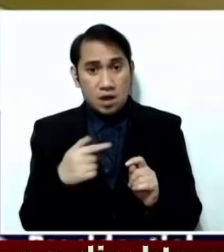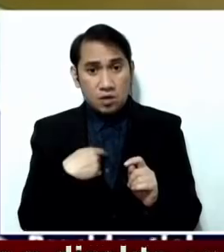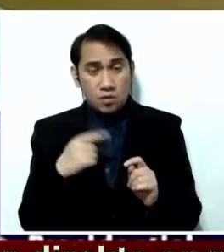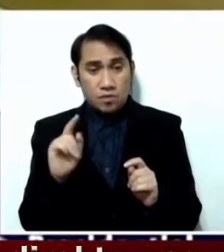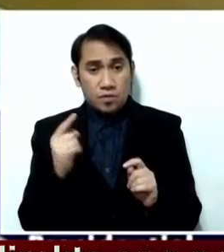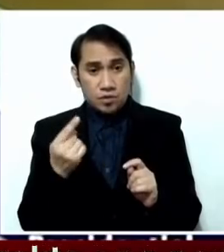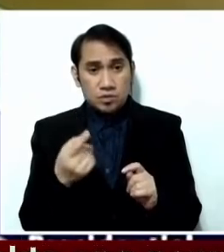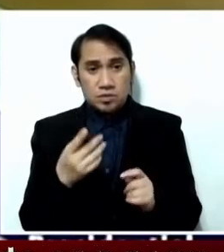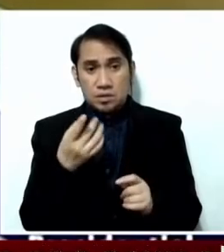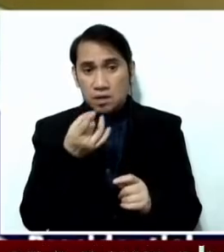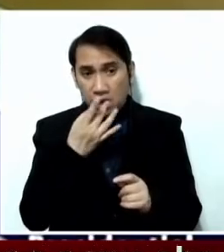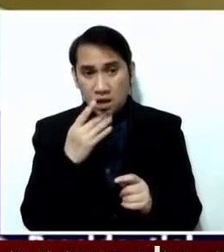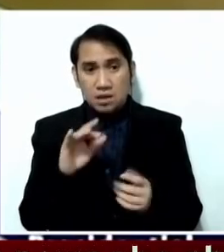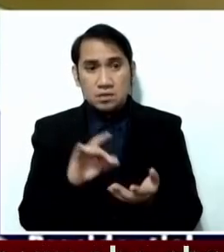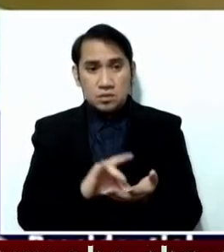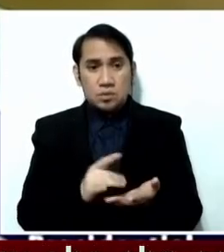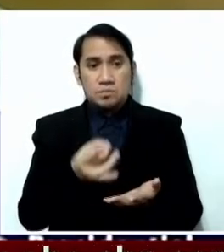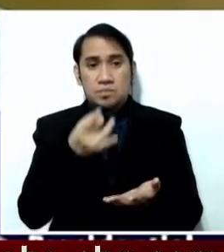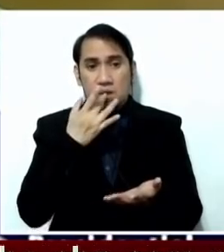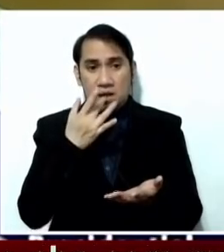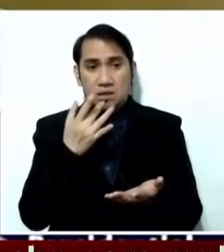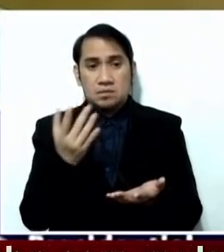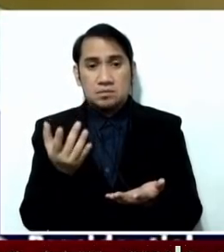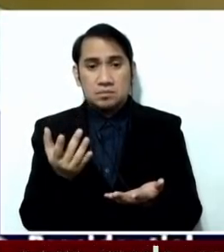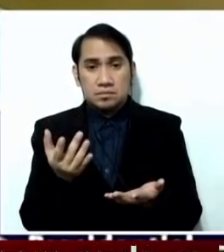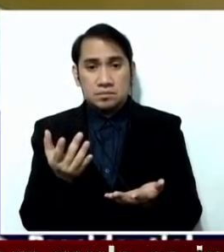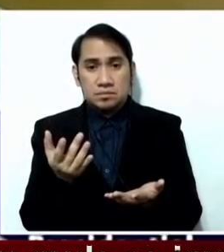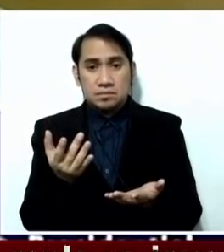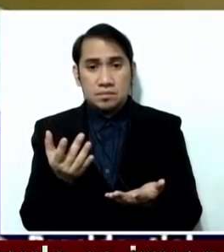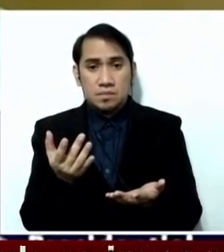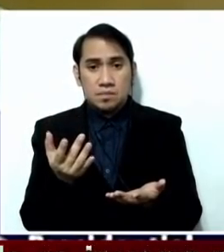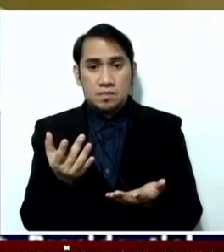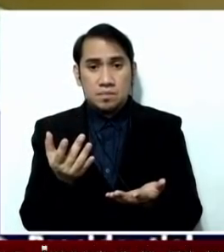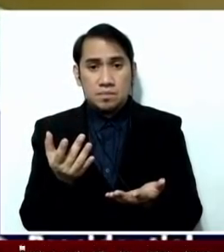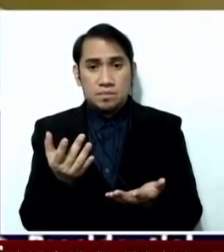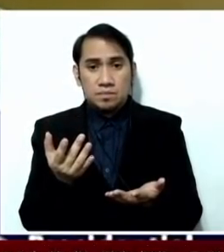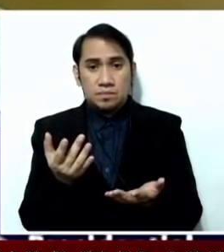inumin mo para ano ka yung